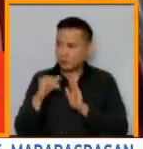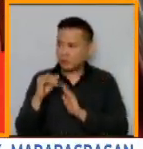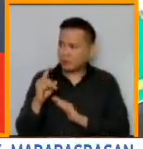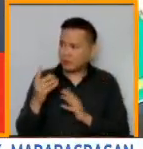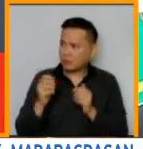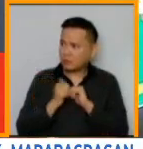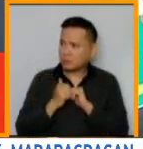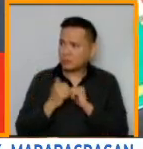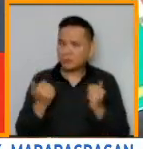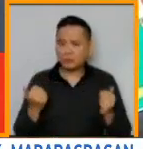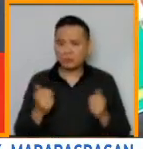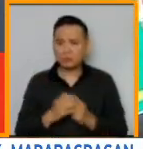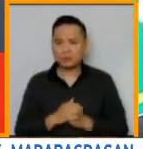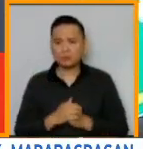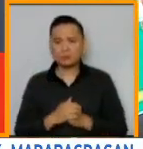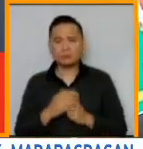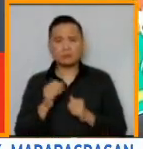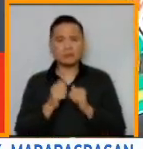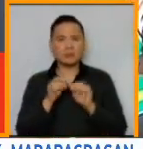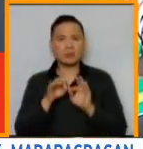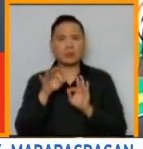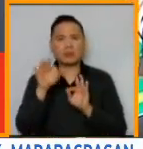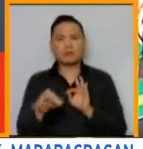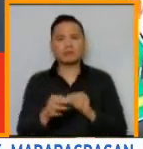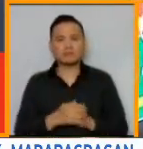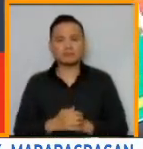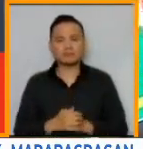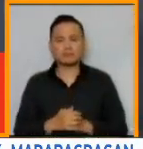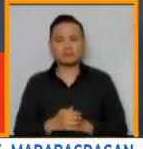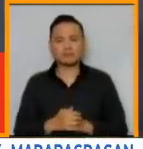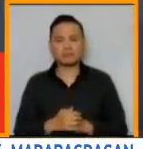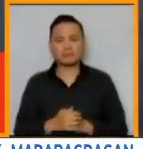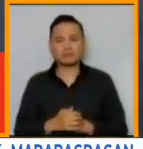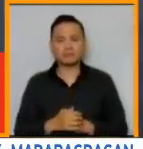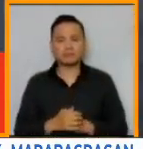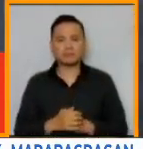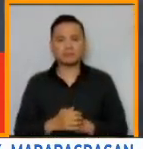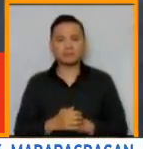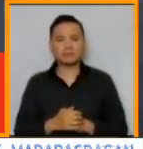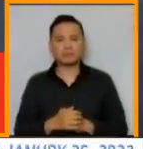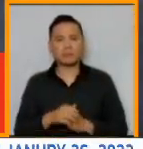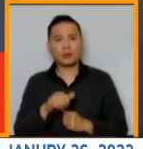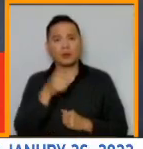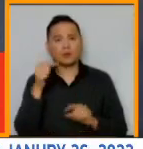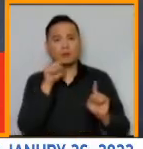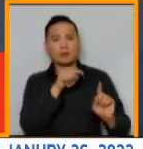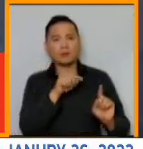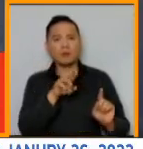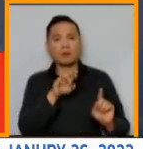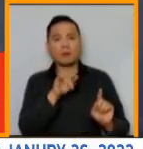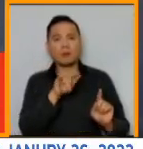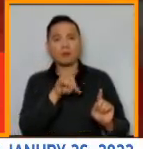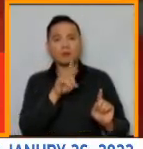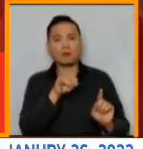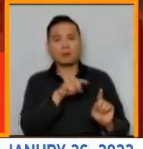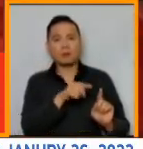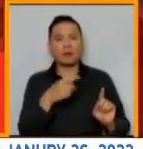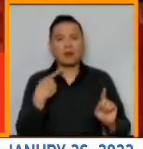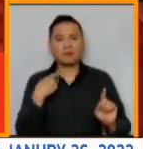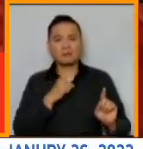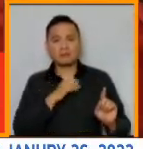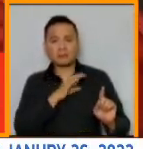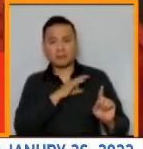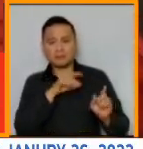tumunod. Divisoria Moraita naman ang ruta ni Mang Rolando. May pilahan at dispatcher man daw sila sa Moraita. E paano naman daw